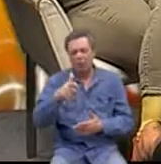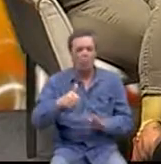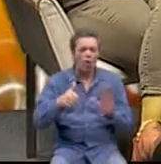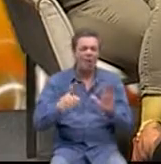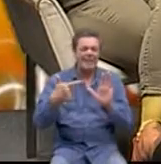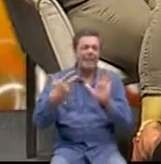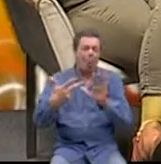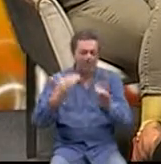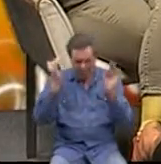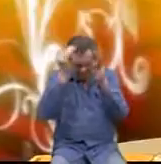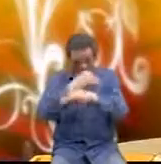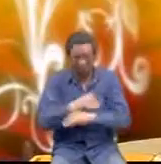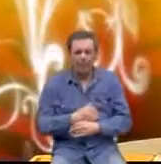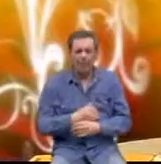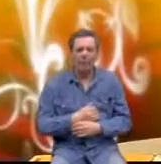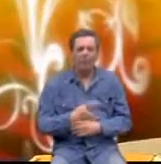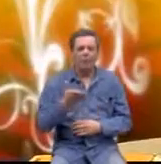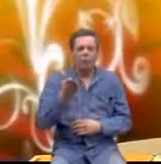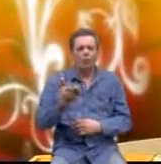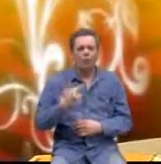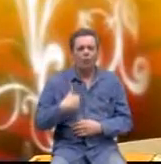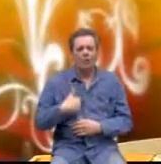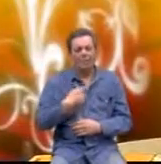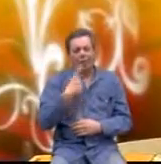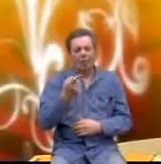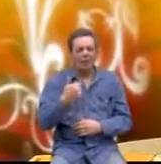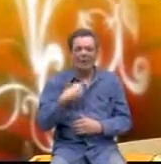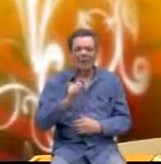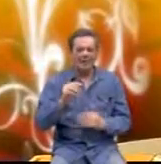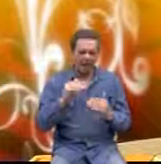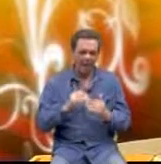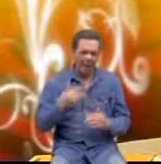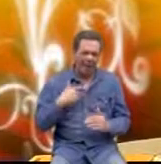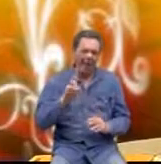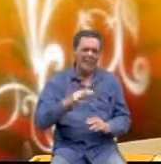8 uvečer. E, to je to što sam ja rekla da se ne slažem s vama. Ja se slažem s